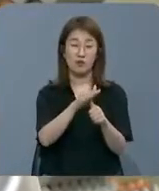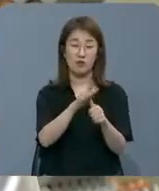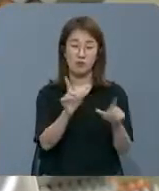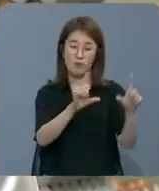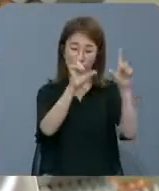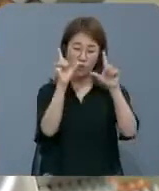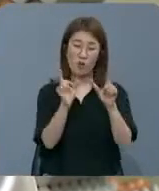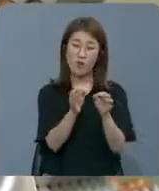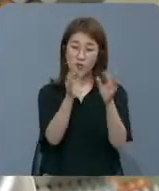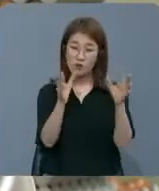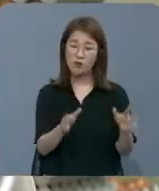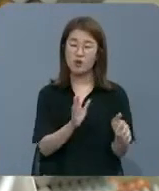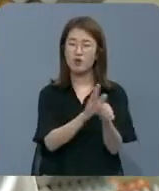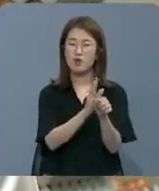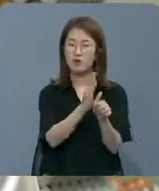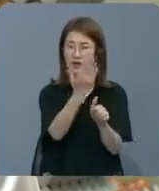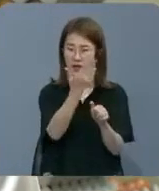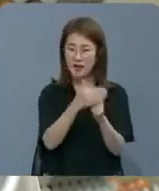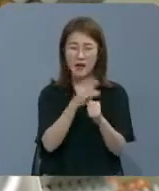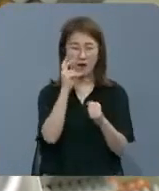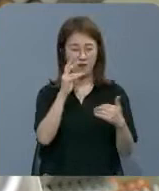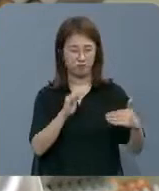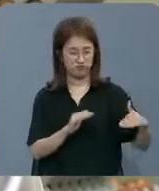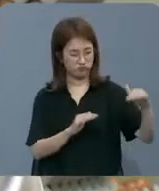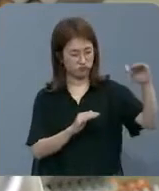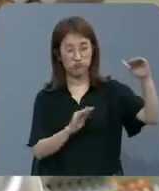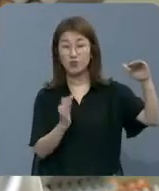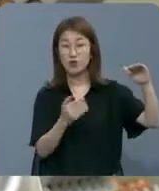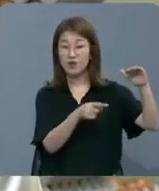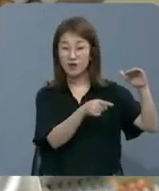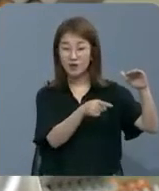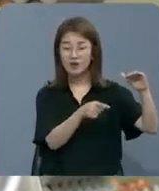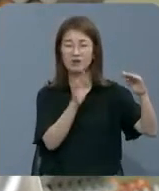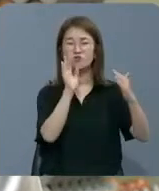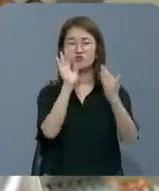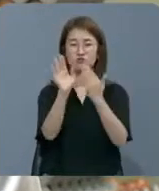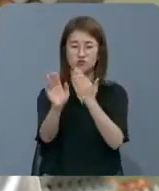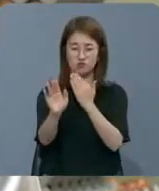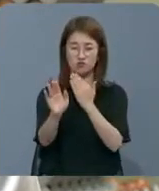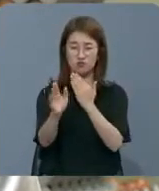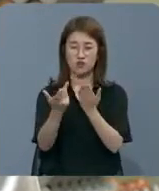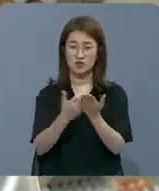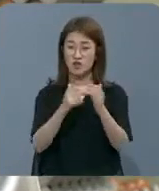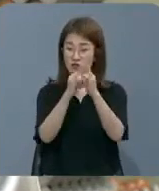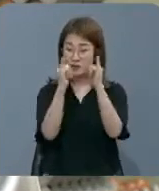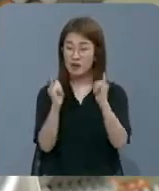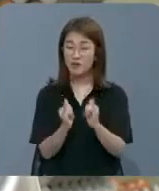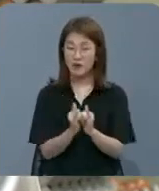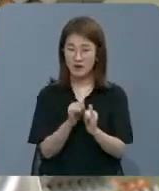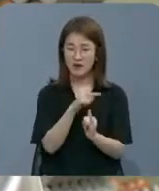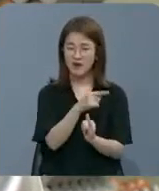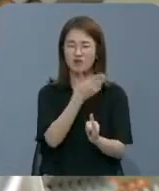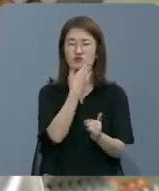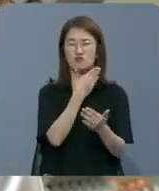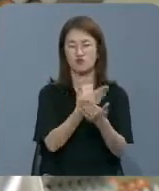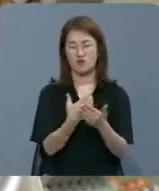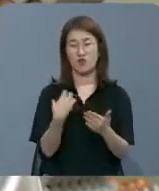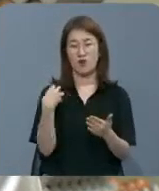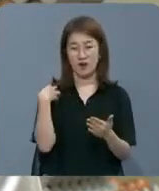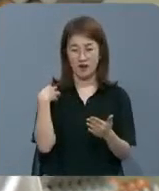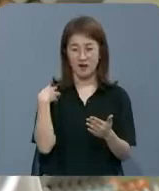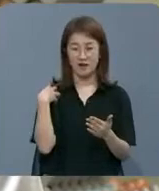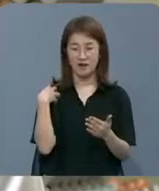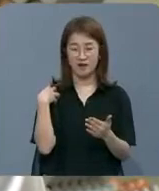도움이 돼서 이 친구들도 언젠가는 성년이 될 텐데 성년이 되고 나서 제주 사회에 어떤 중요한 역할을 할 수